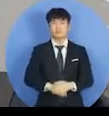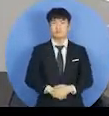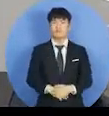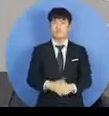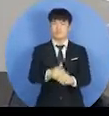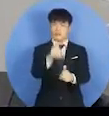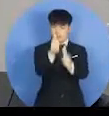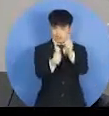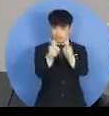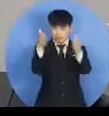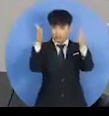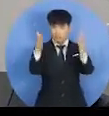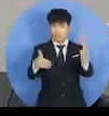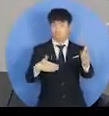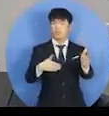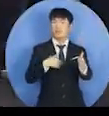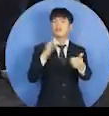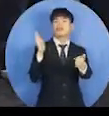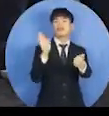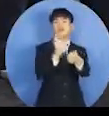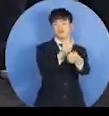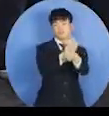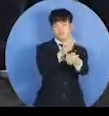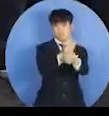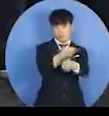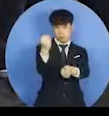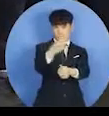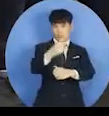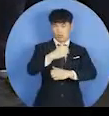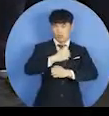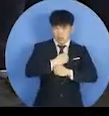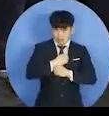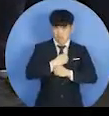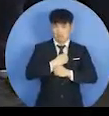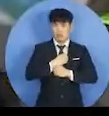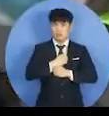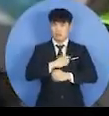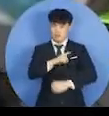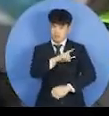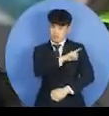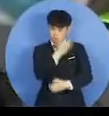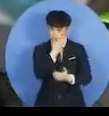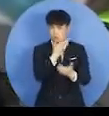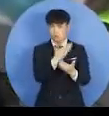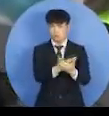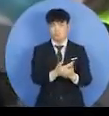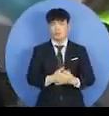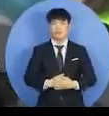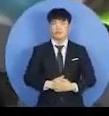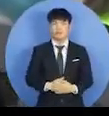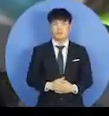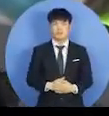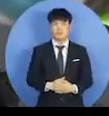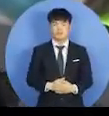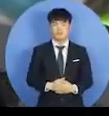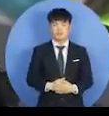보고 대회 기간 자원봉사자에 대한 합리적인 처우와 안전을 최우선으로 운영한다는 방침입니다.